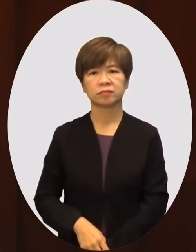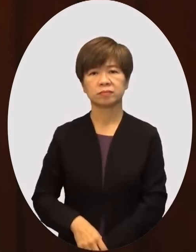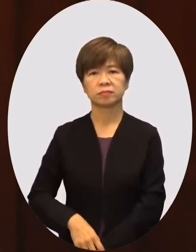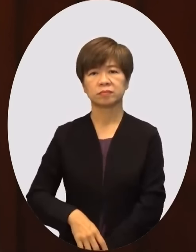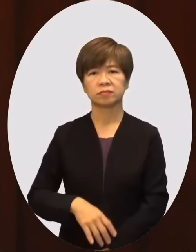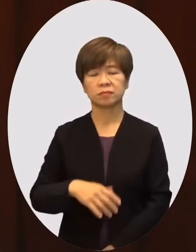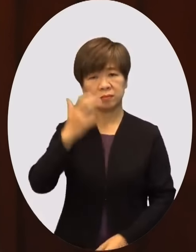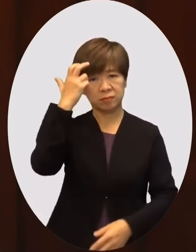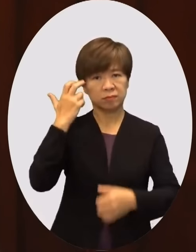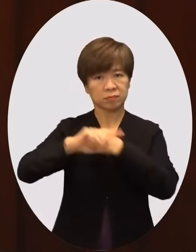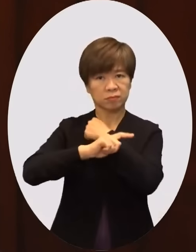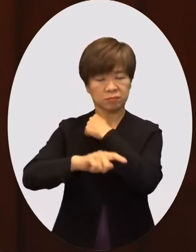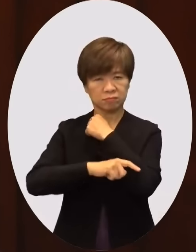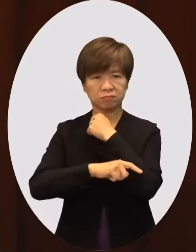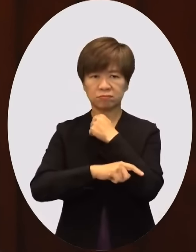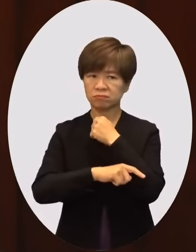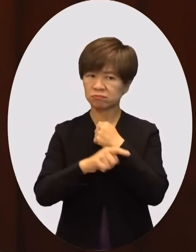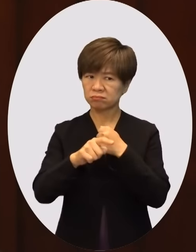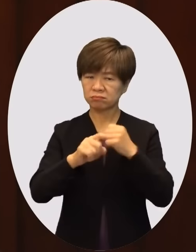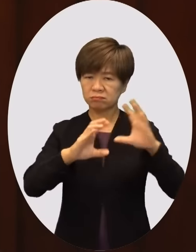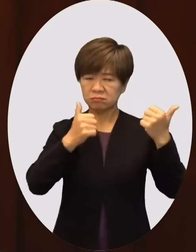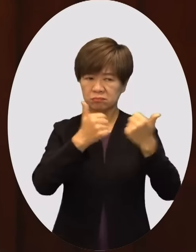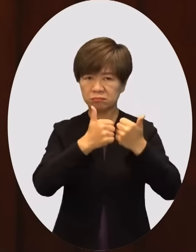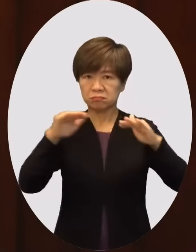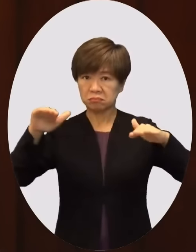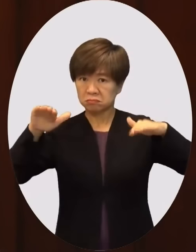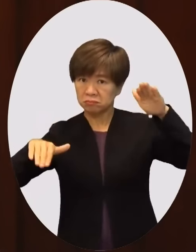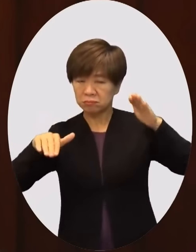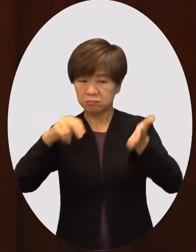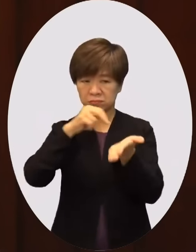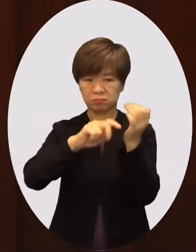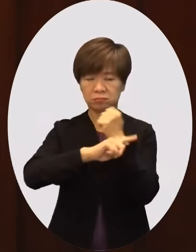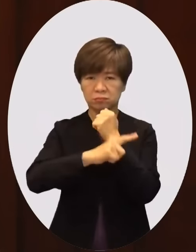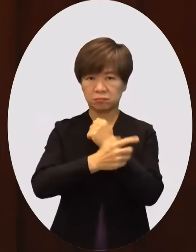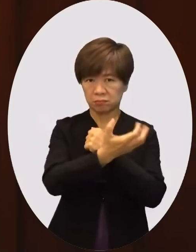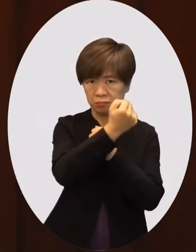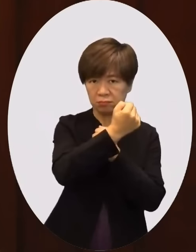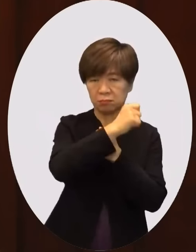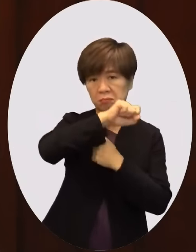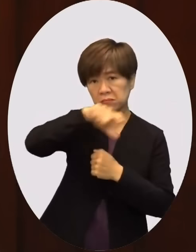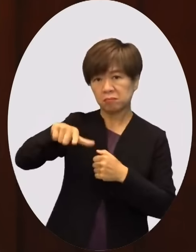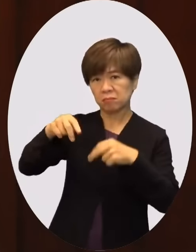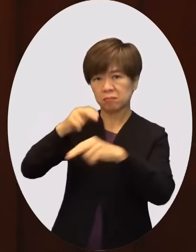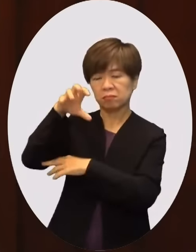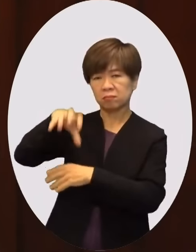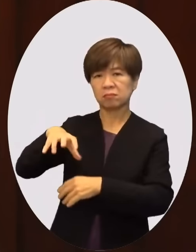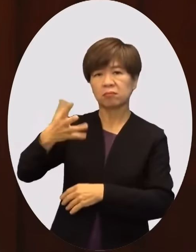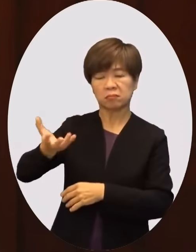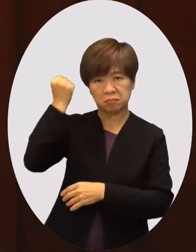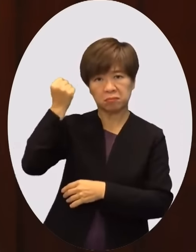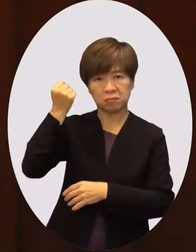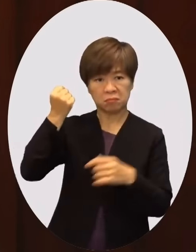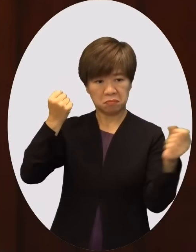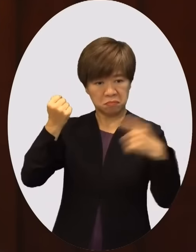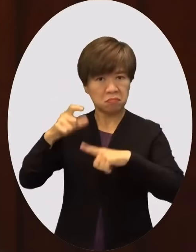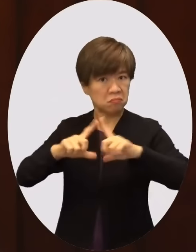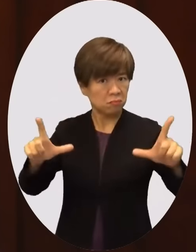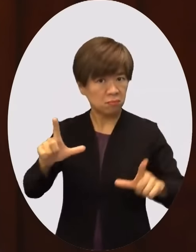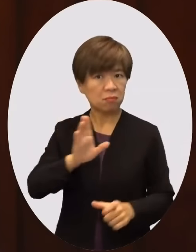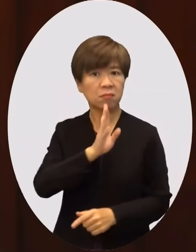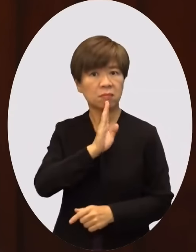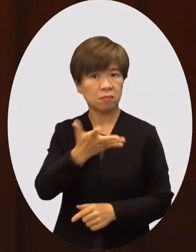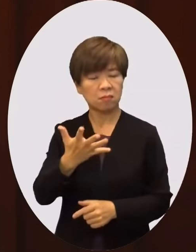有所谓的国会优位，也就是国立法院立法权比那个行政权大？好，这第一个。好，第二个，